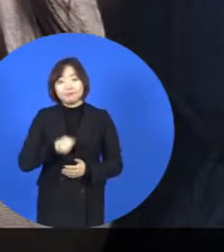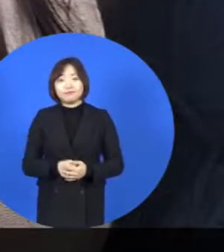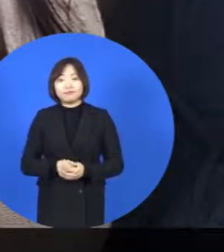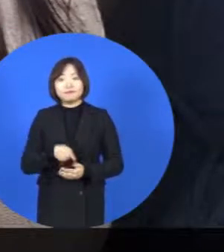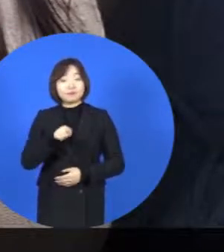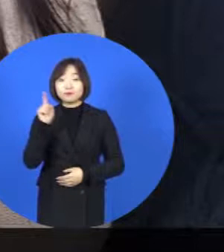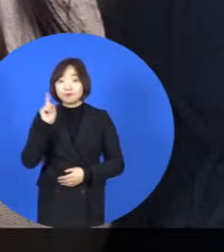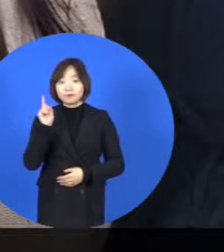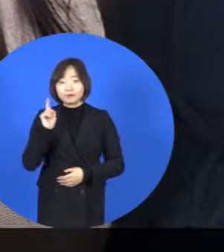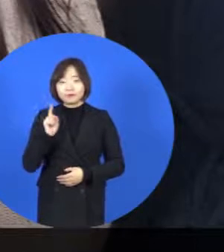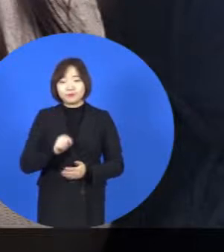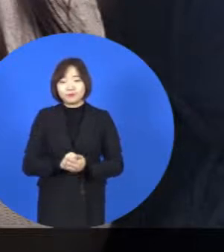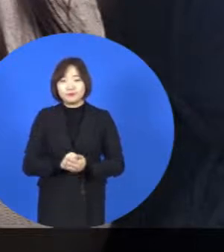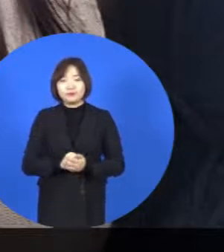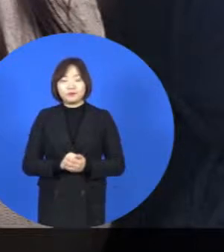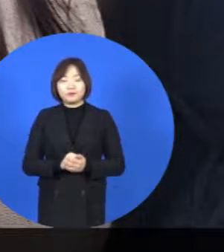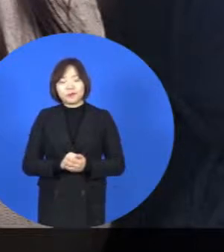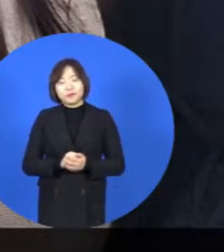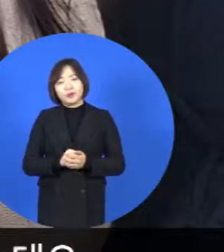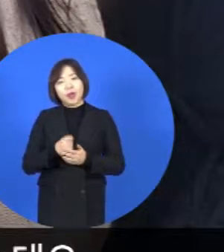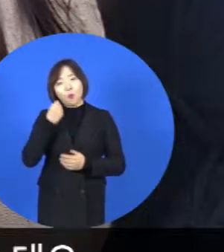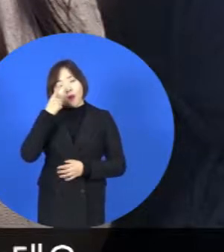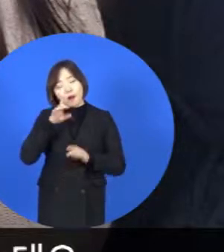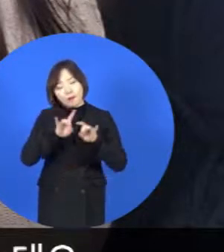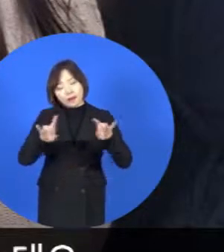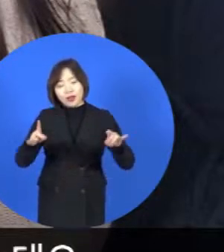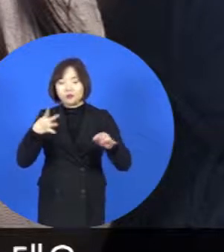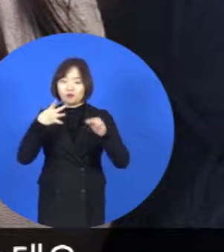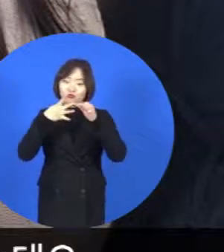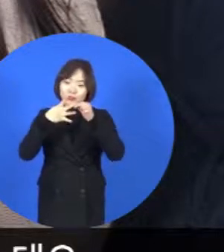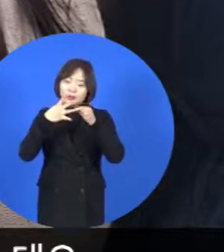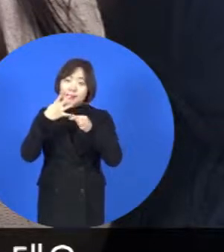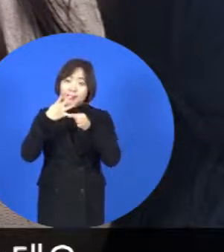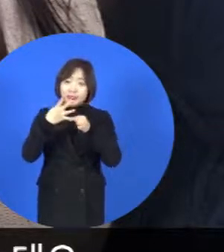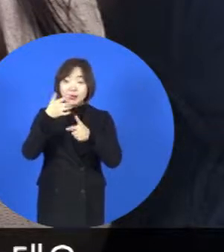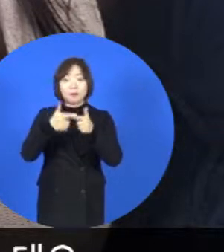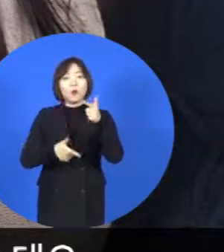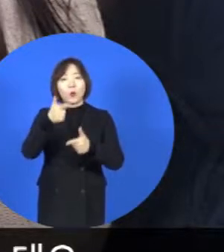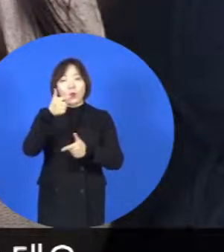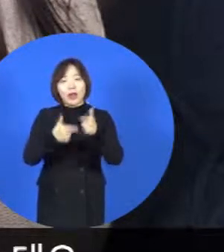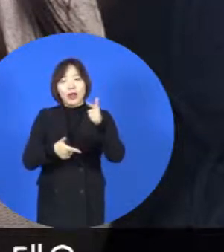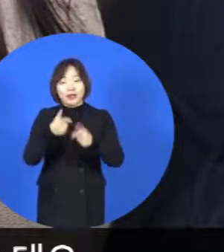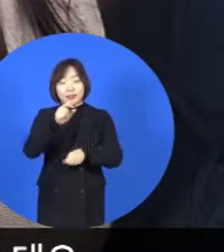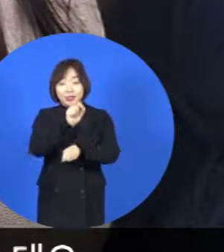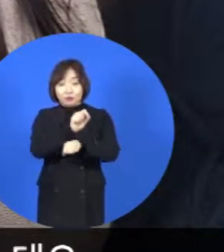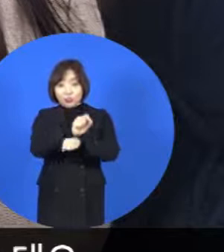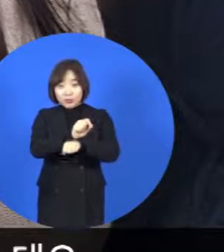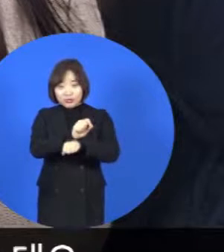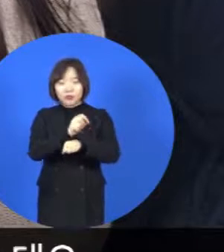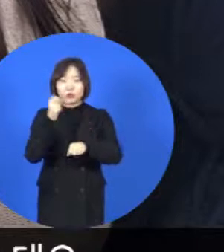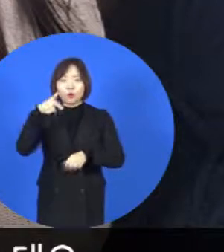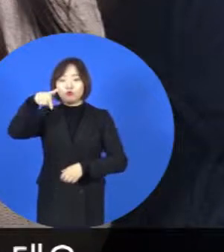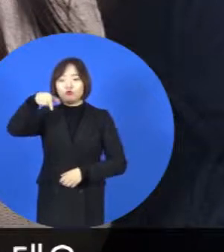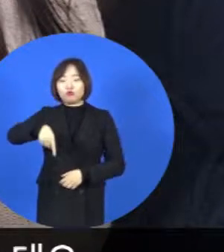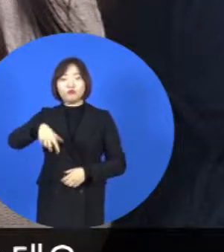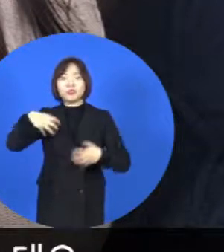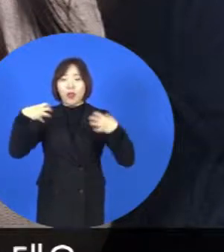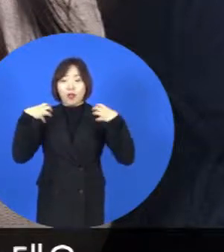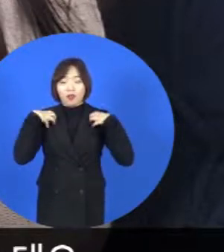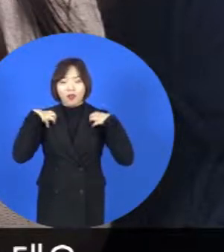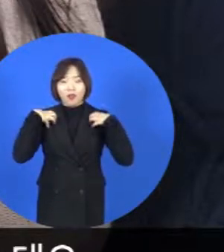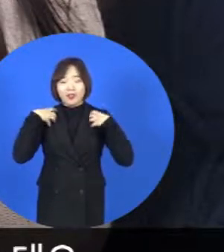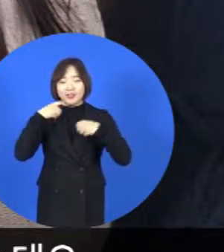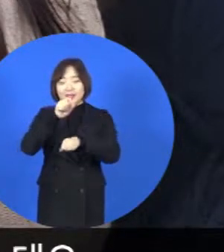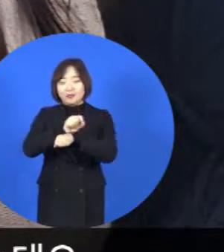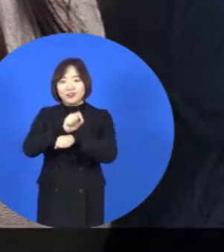민원상담실은 매월 둘째 주와 넷째 주 목요일에 시청 건축디자인과 사무실과 구청 건축과 사무실에서